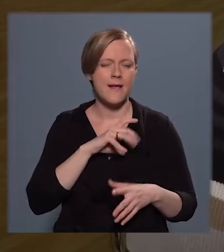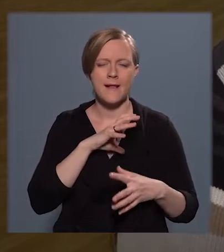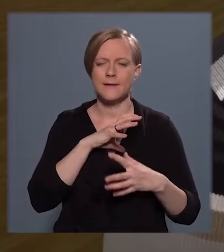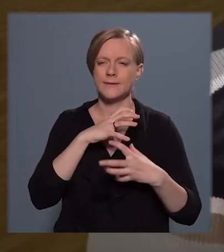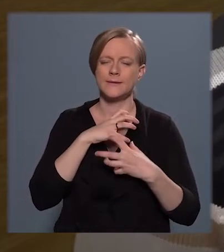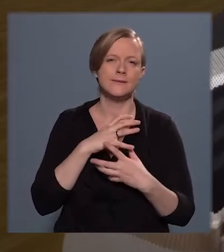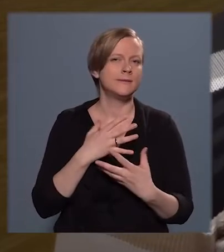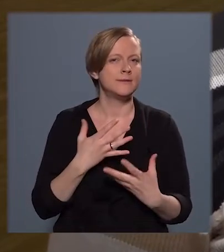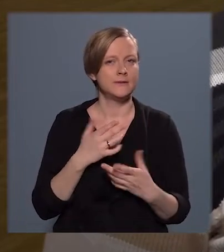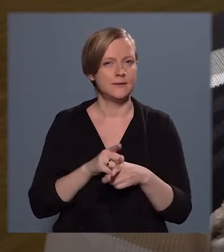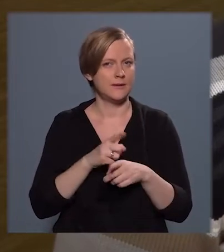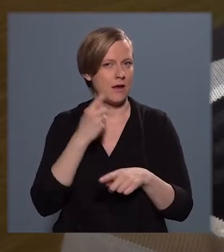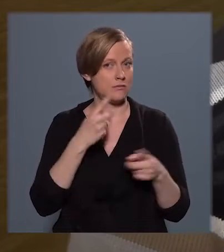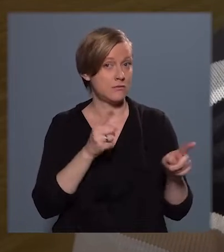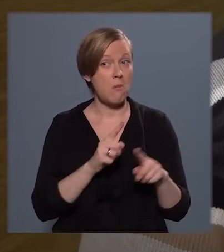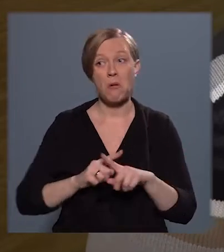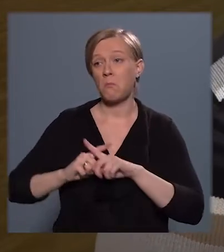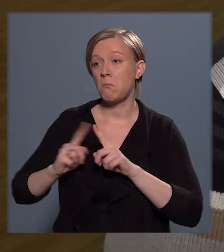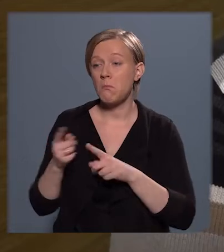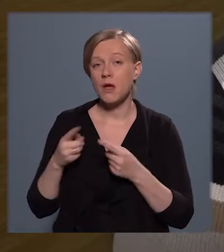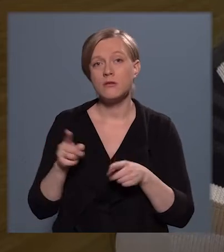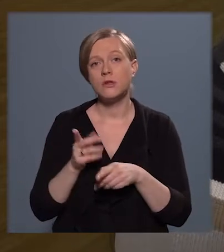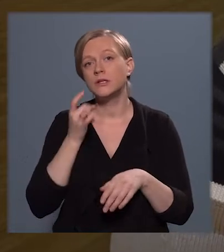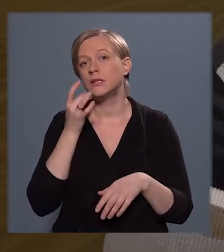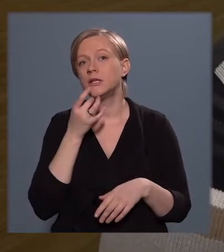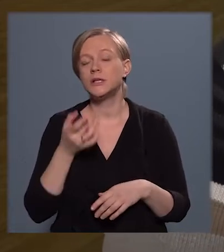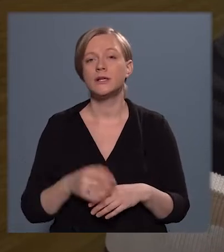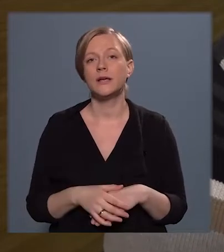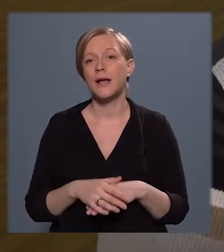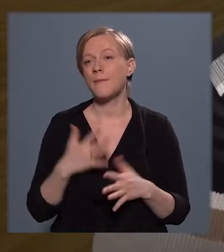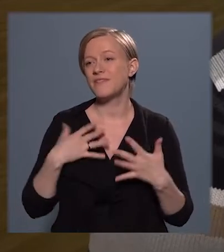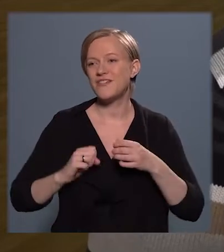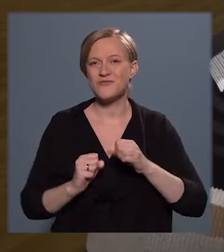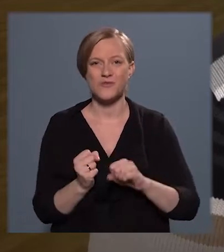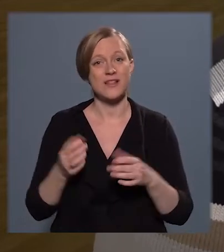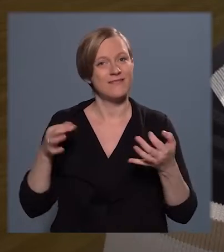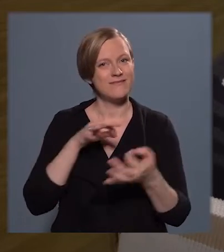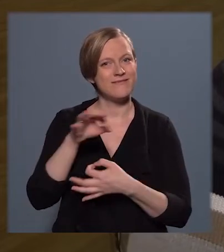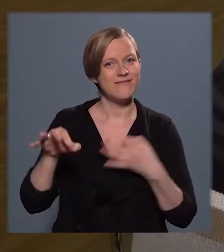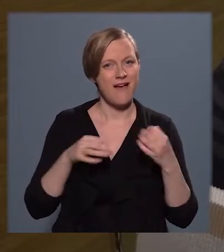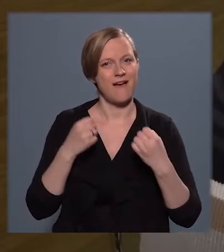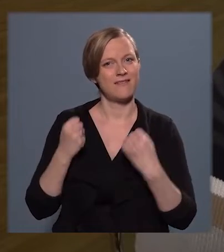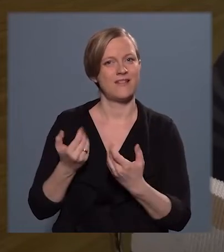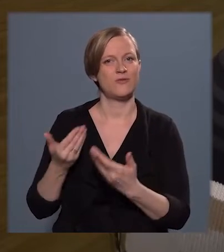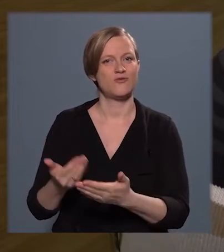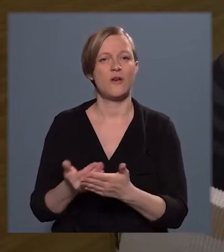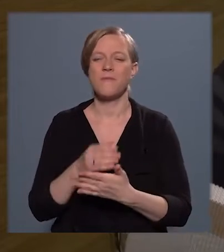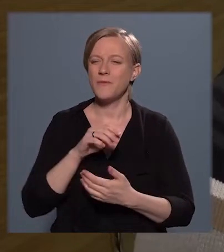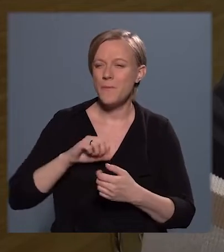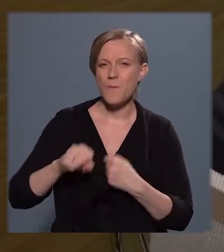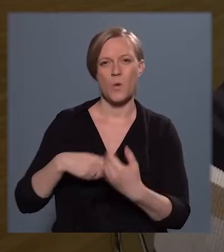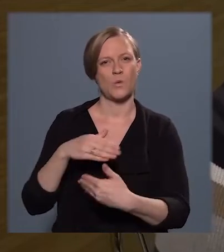lelki mélységeket érintő dalok, és vannak olyanok, amik pedig inkább a testmozgást, a táncokat erősítik, tehát ilyen